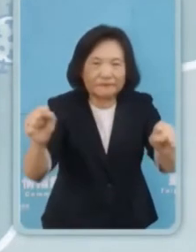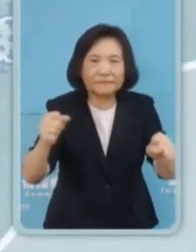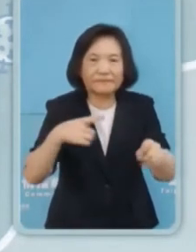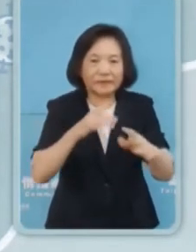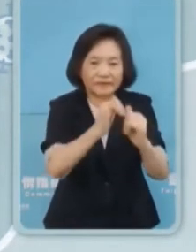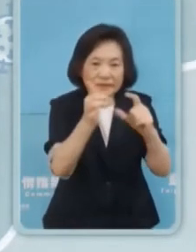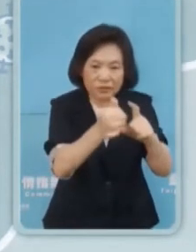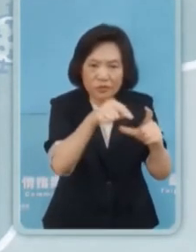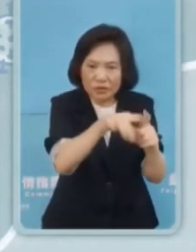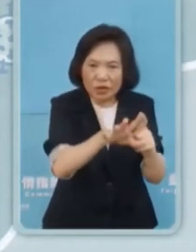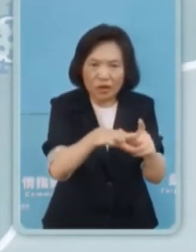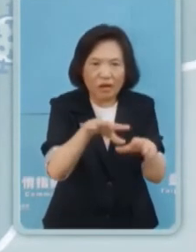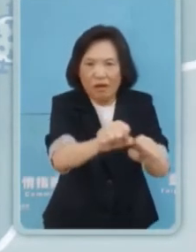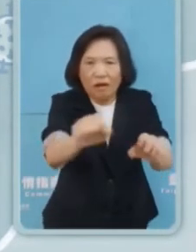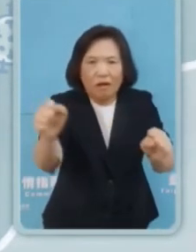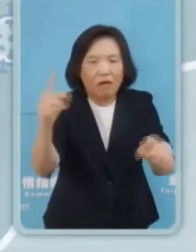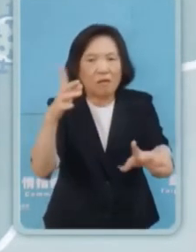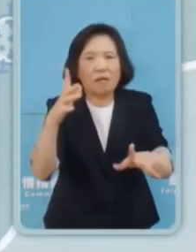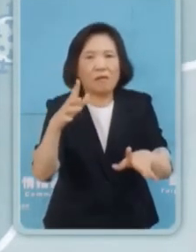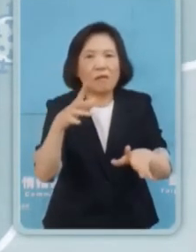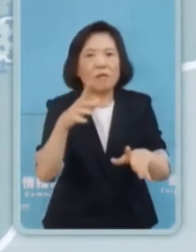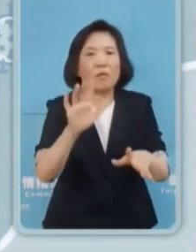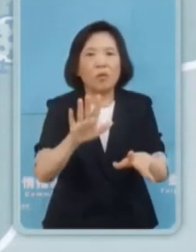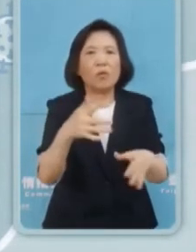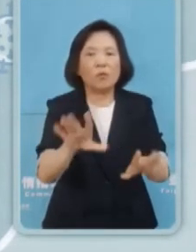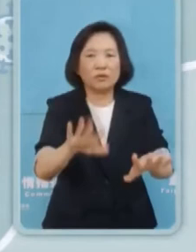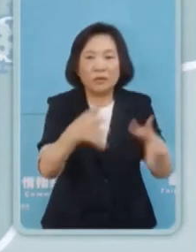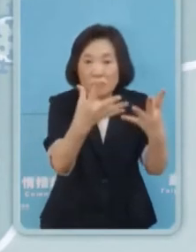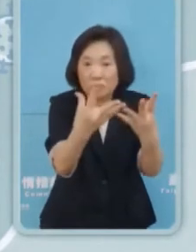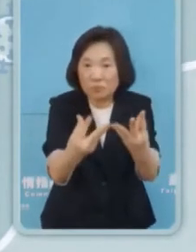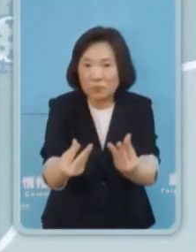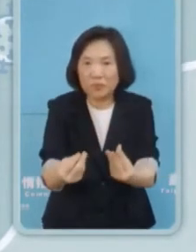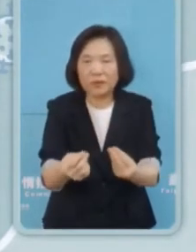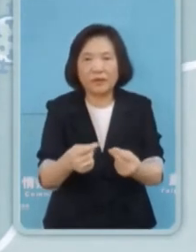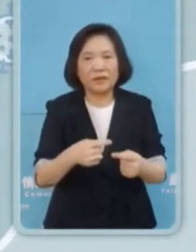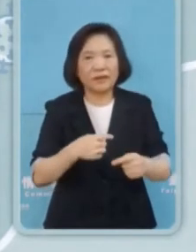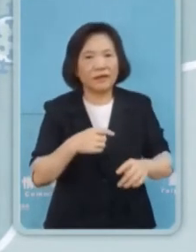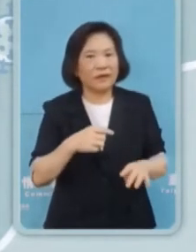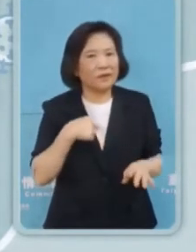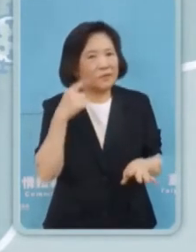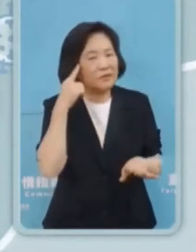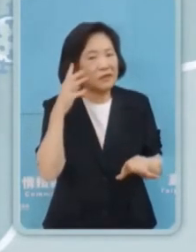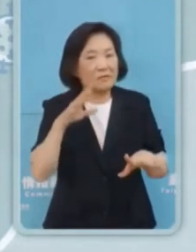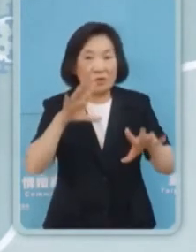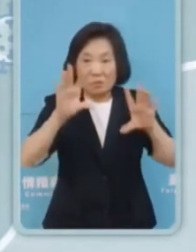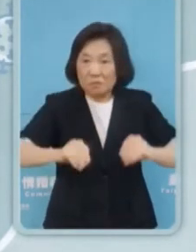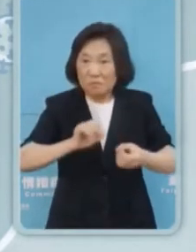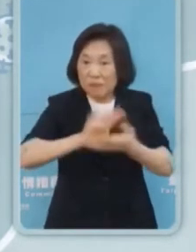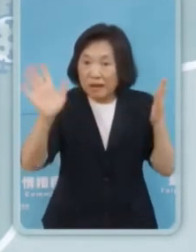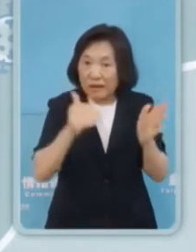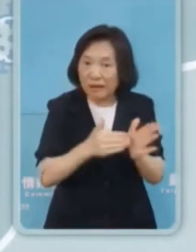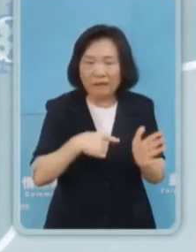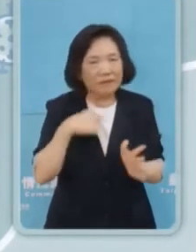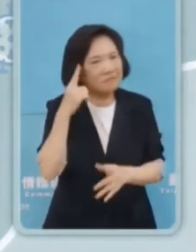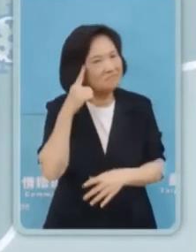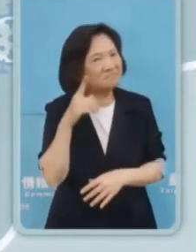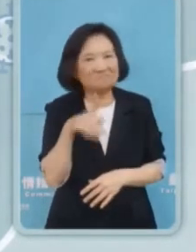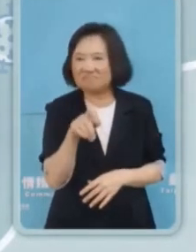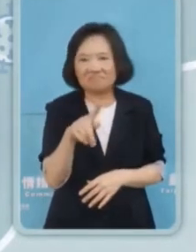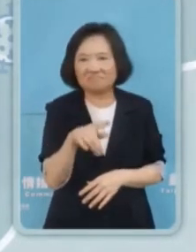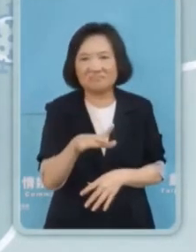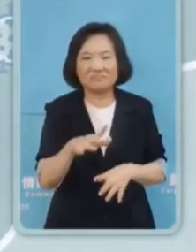社区的确是少很多，但是还是一样的哦。我也不认为说完全没有，应该还是有潜伏一些的，只是